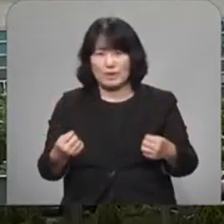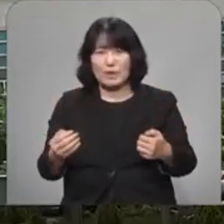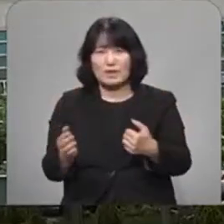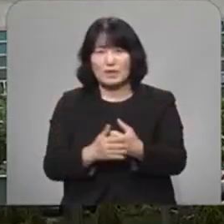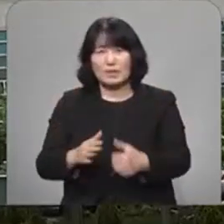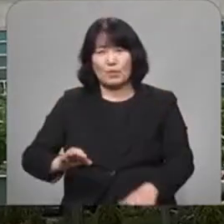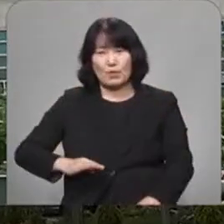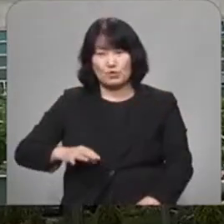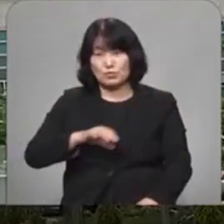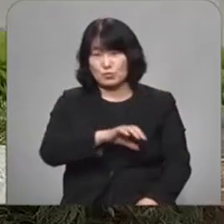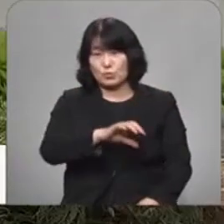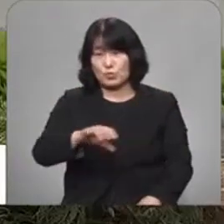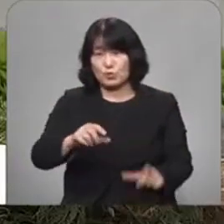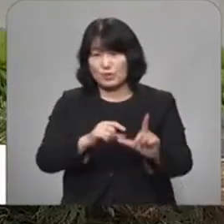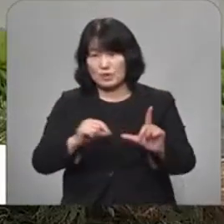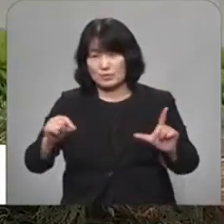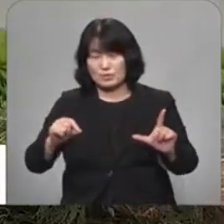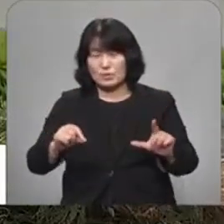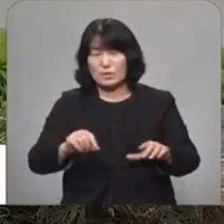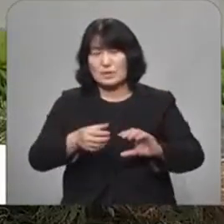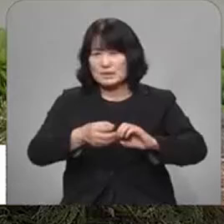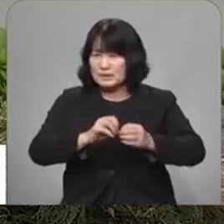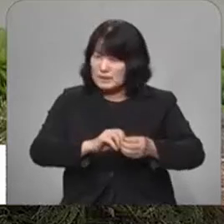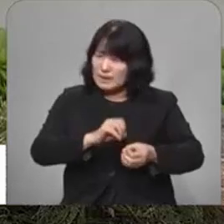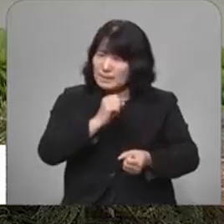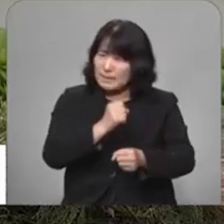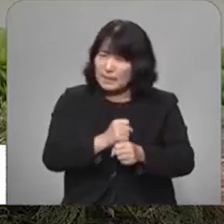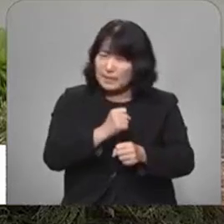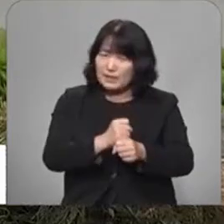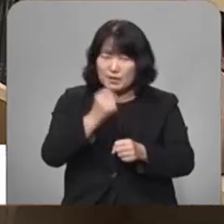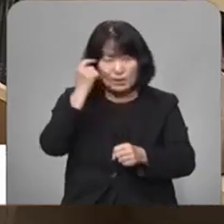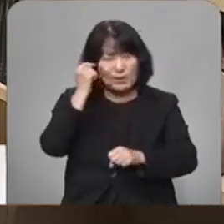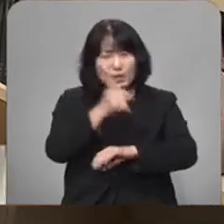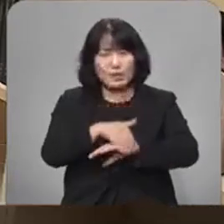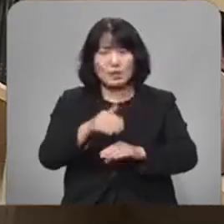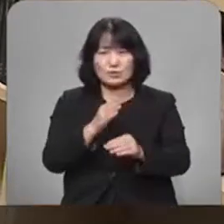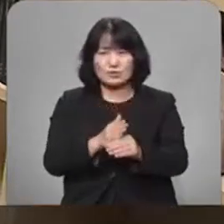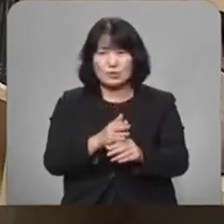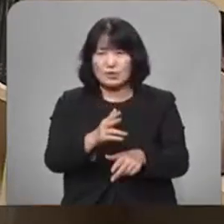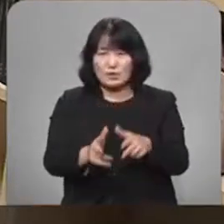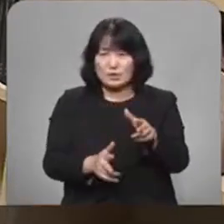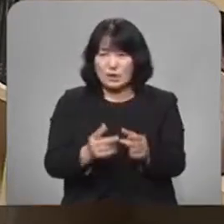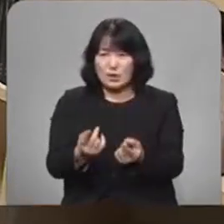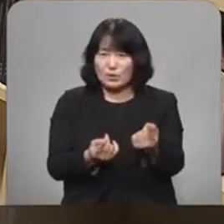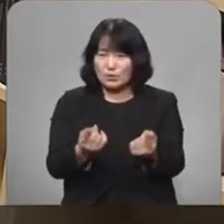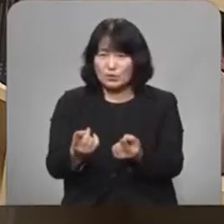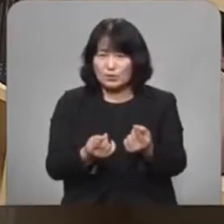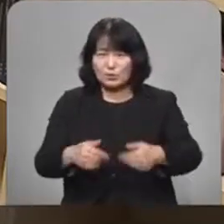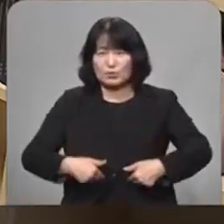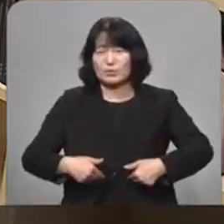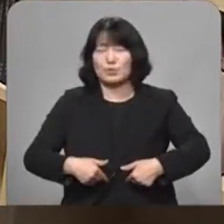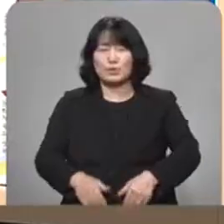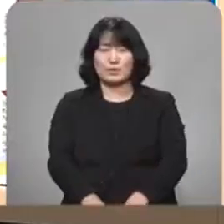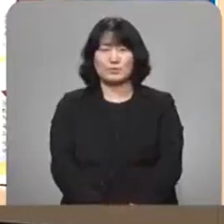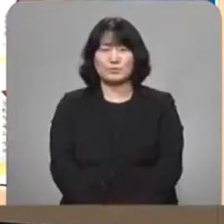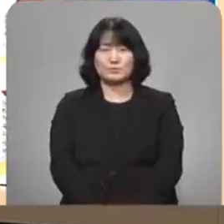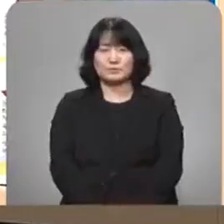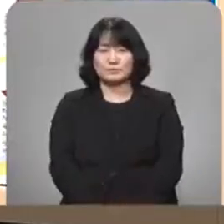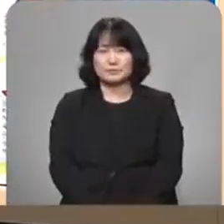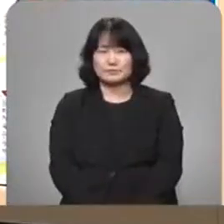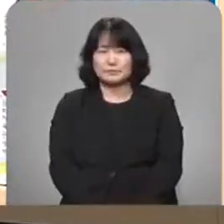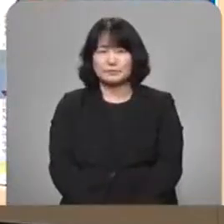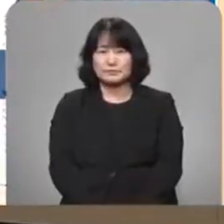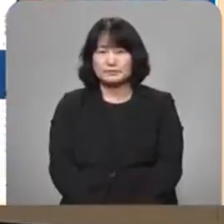원주시 일부 시군은 지방체 발행까지 추진하고 있습니다 사업 구조조정도 불가피합니다 더